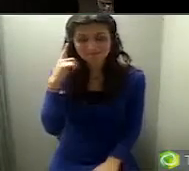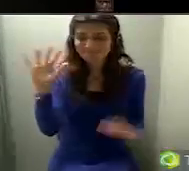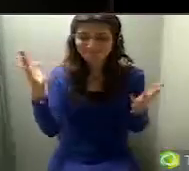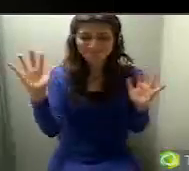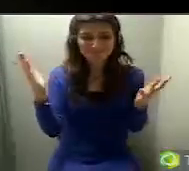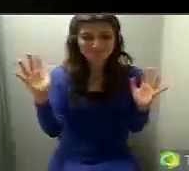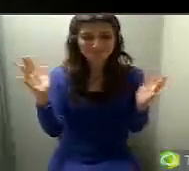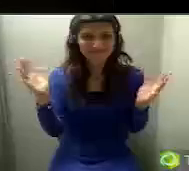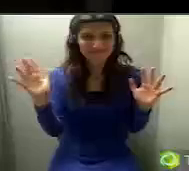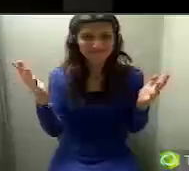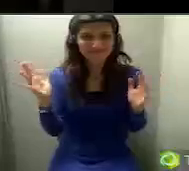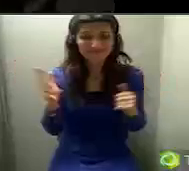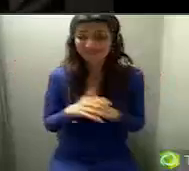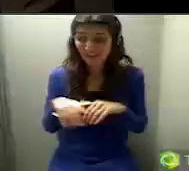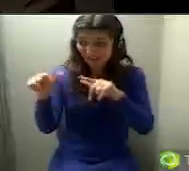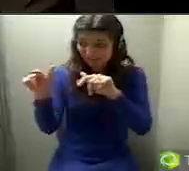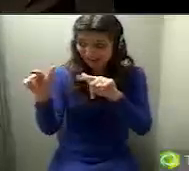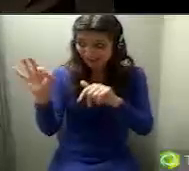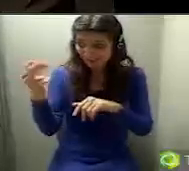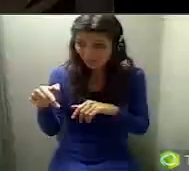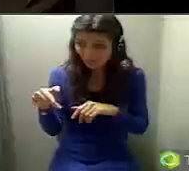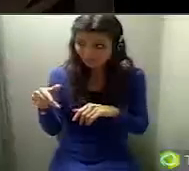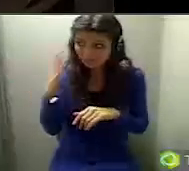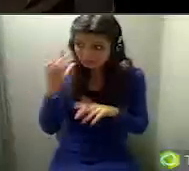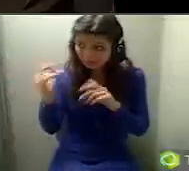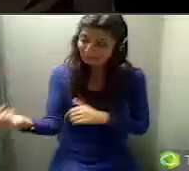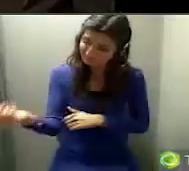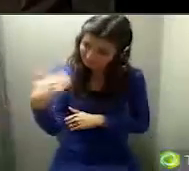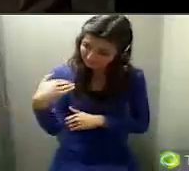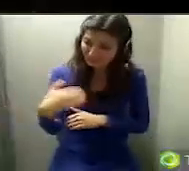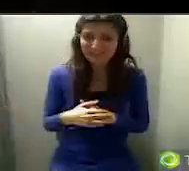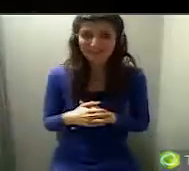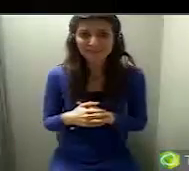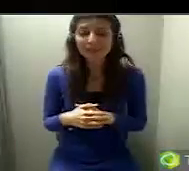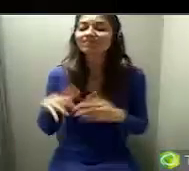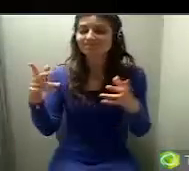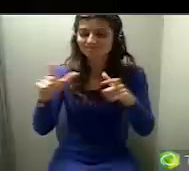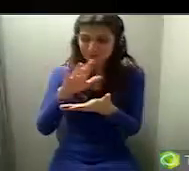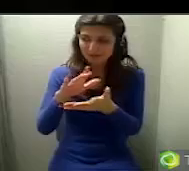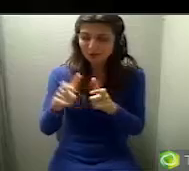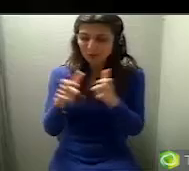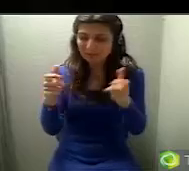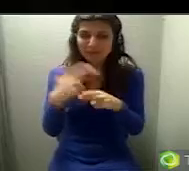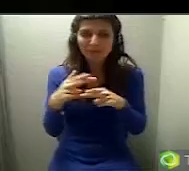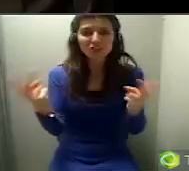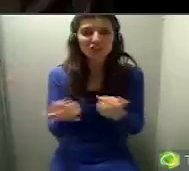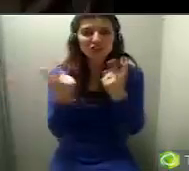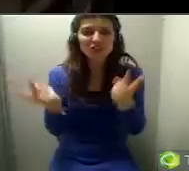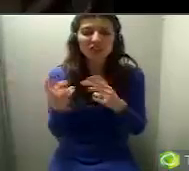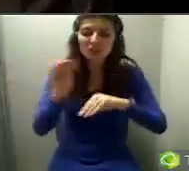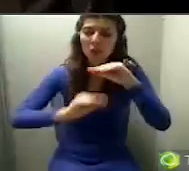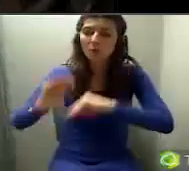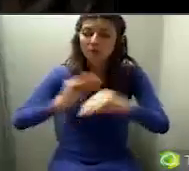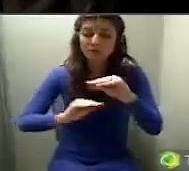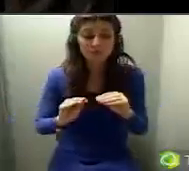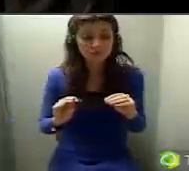Est-ce qu'ils sont dans la salle? On va leur demander de venir. Le jardin thérapeutique. Nous n'avons pas de jardin